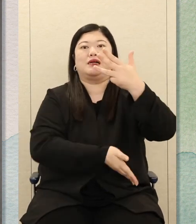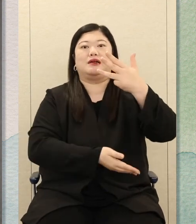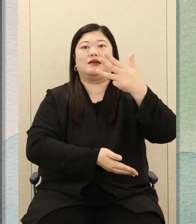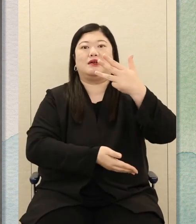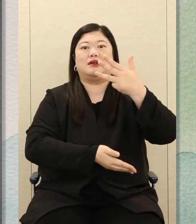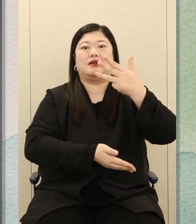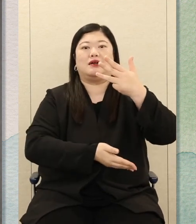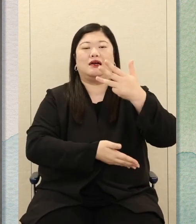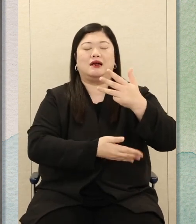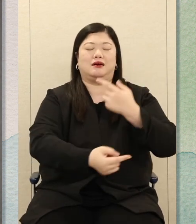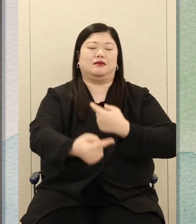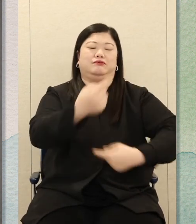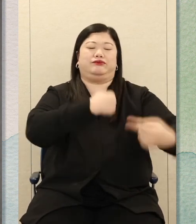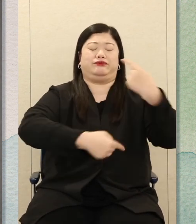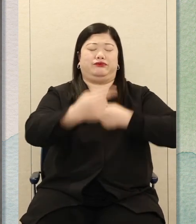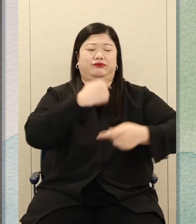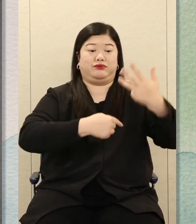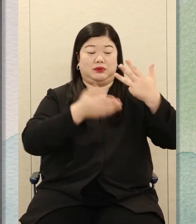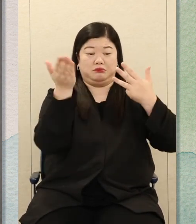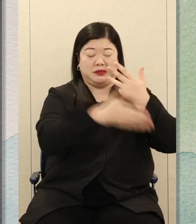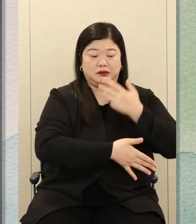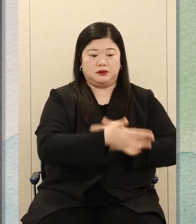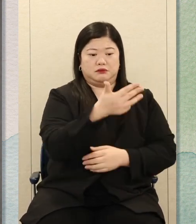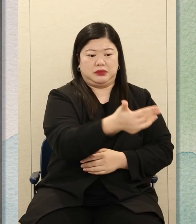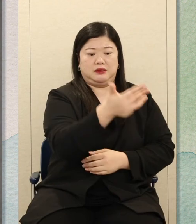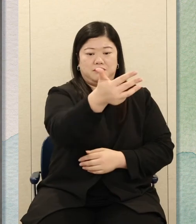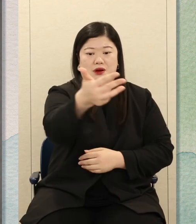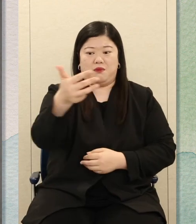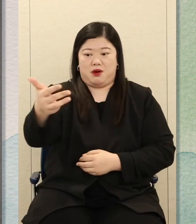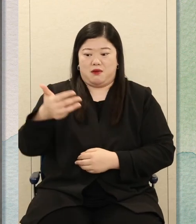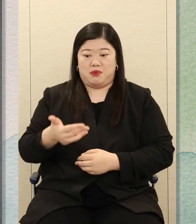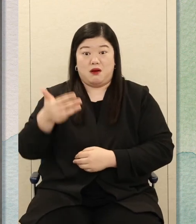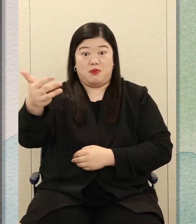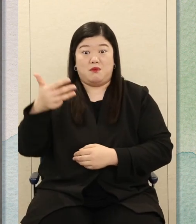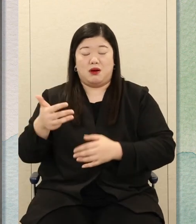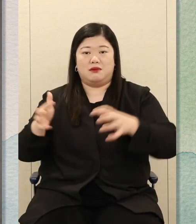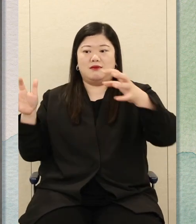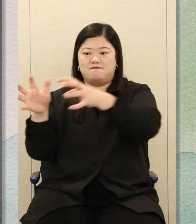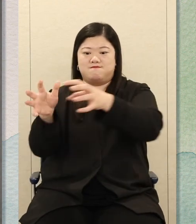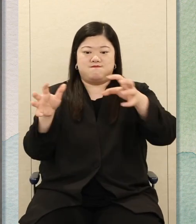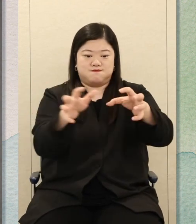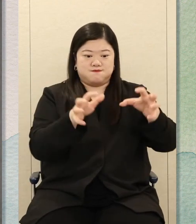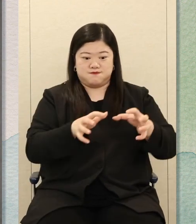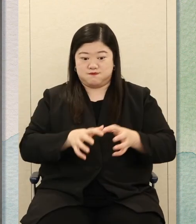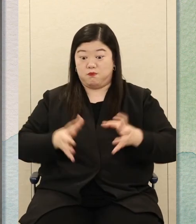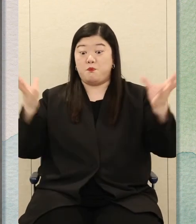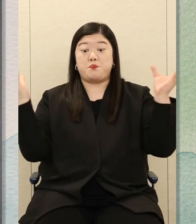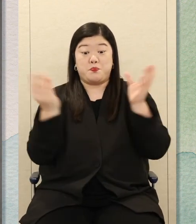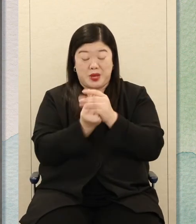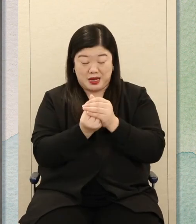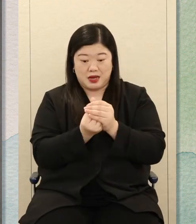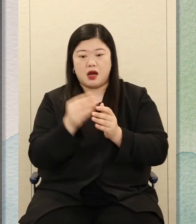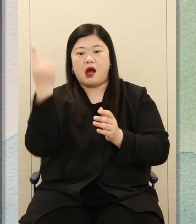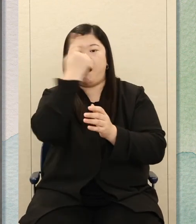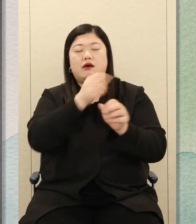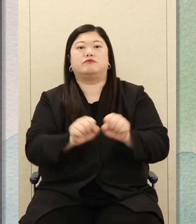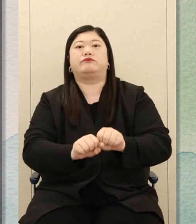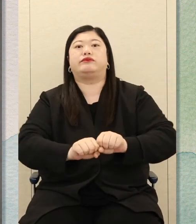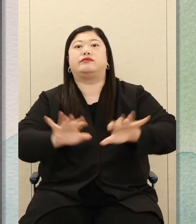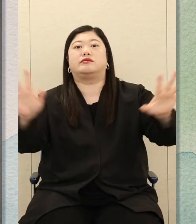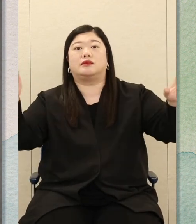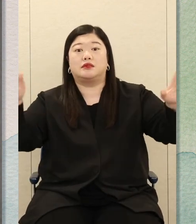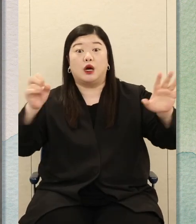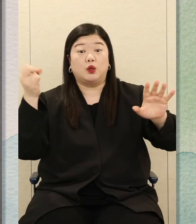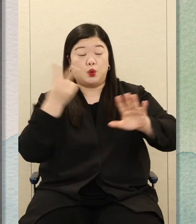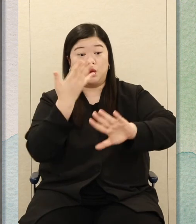책을 읽는 모임을 그때 잠깐 운영을 하는 거예요. 그리고 예, 모임이 그게 끝나면 해산해요. 해산하고 다른